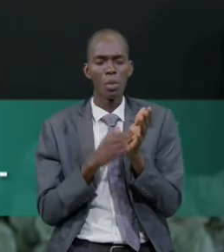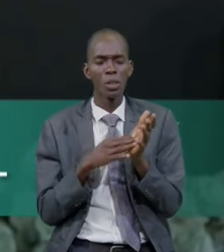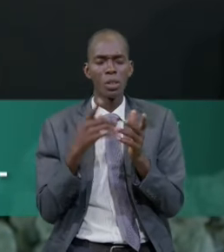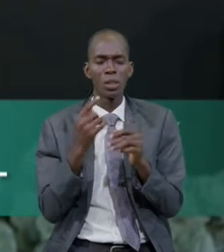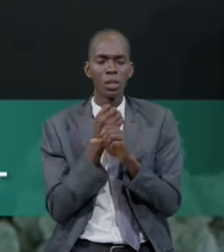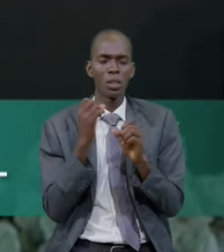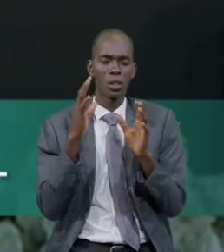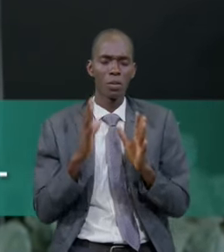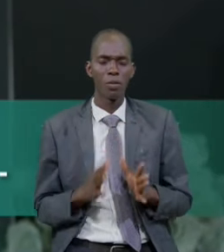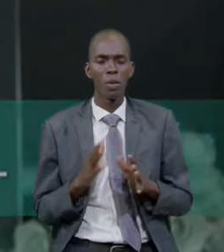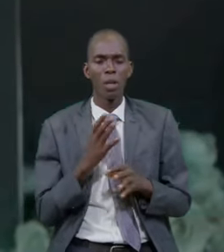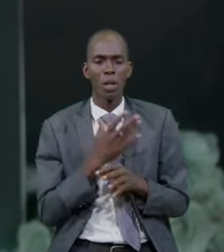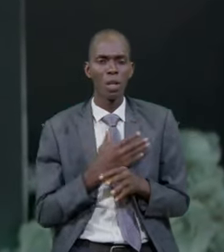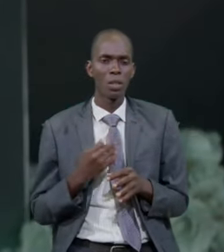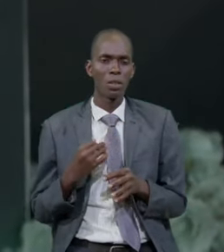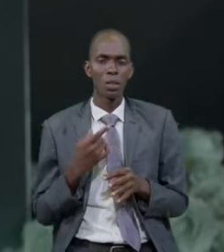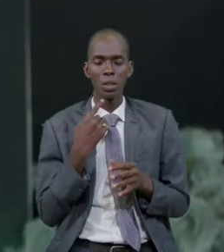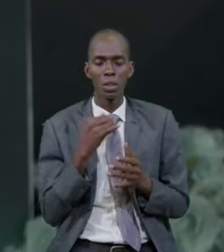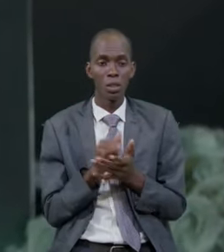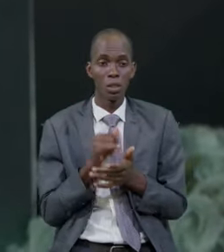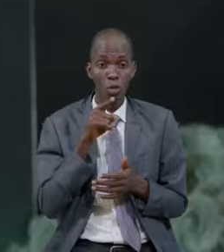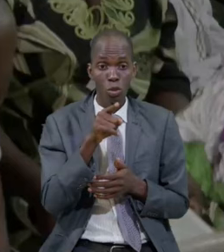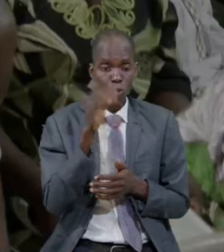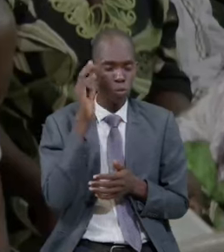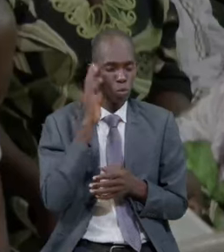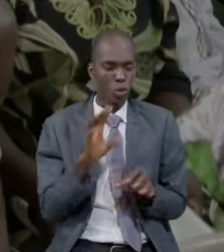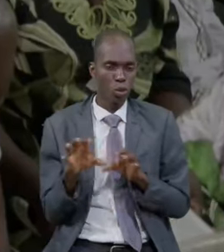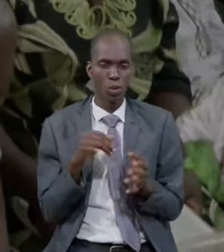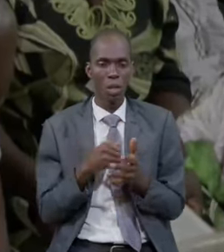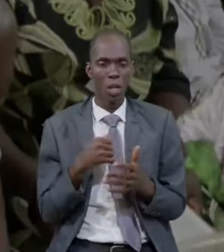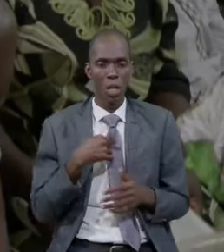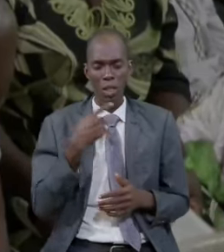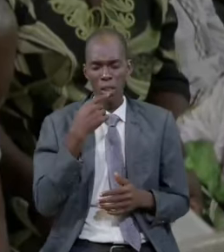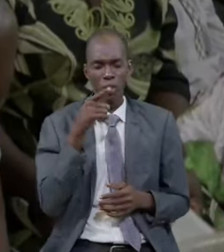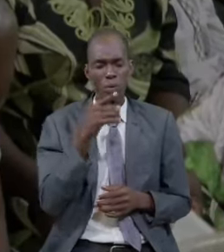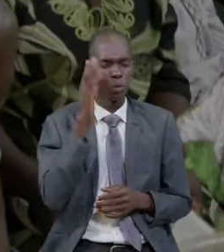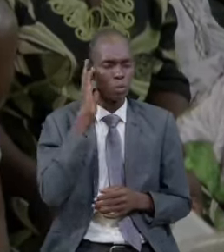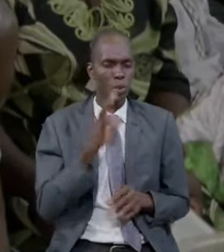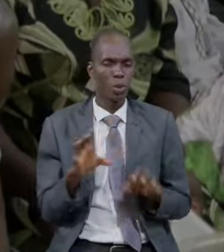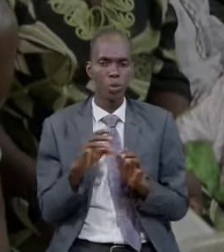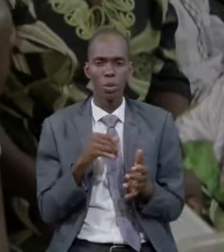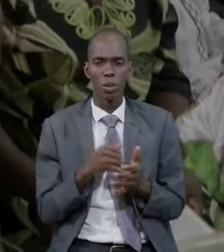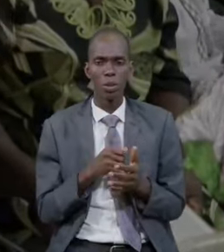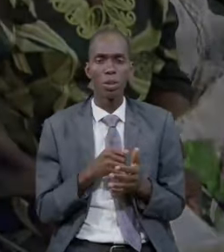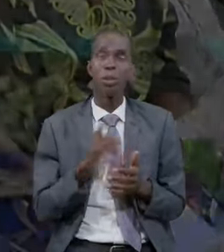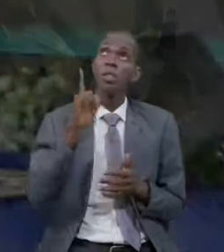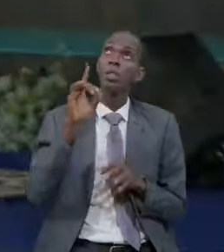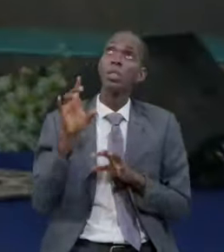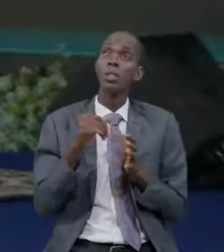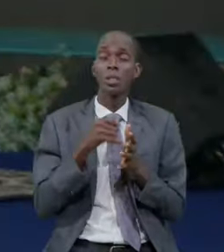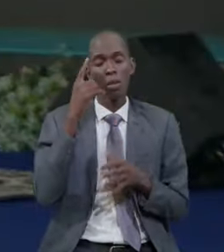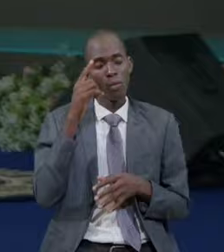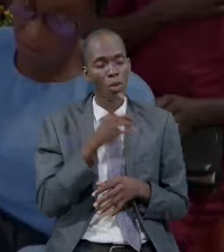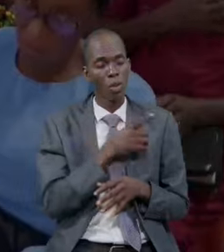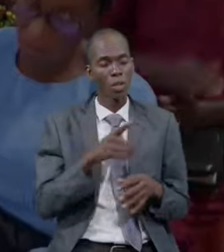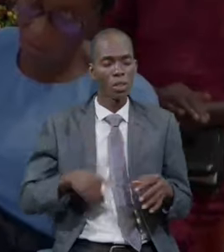moi. Il le fera. J'ai dit il le fera. Il l'a fait pour David. Il est sur le point de le